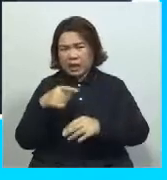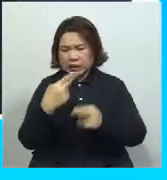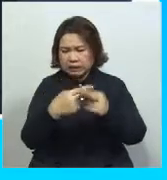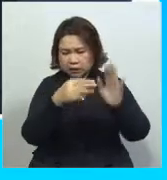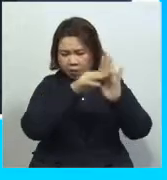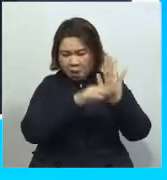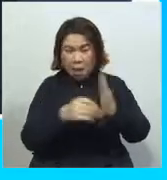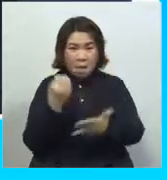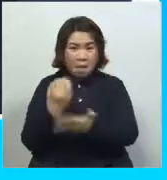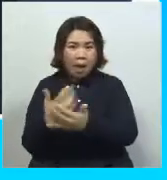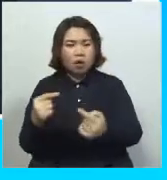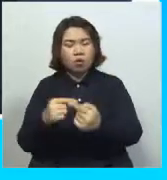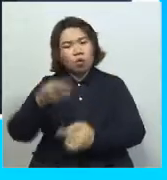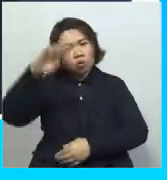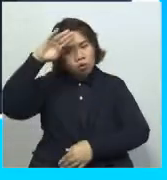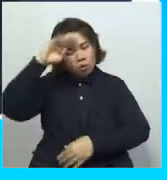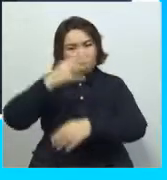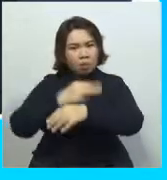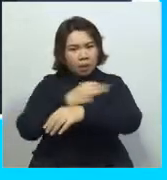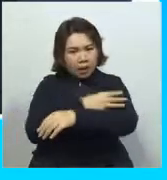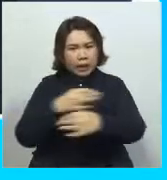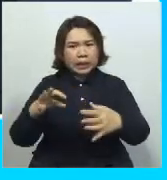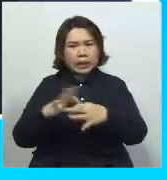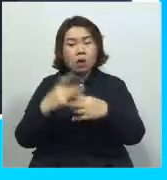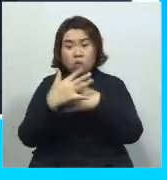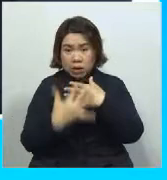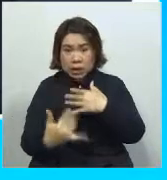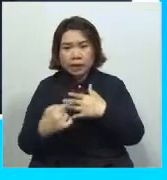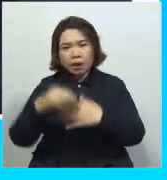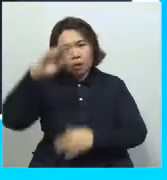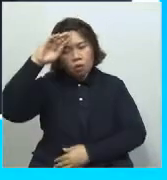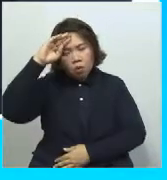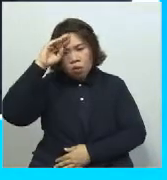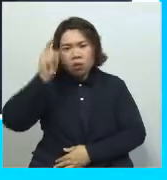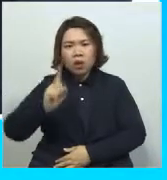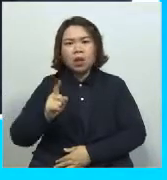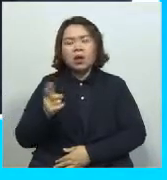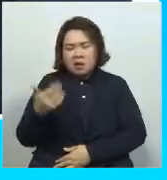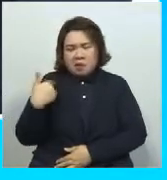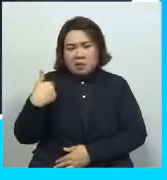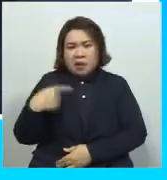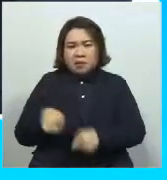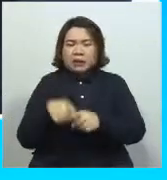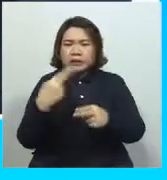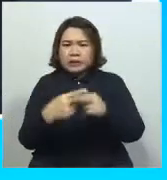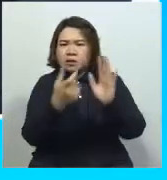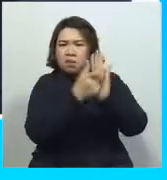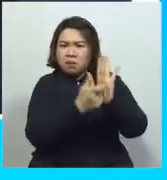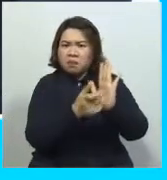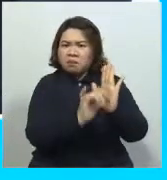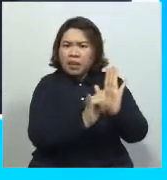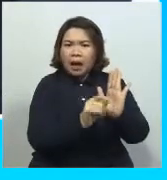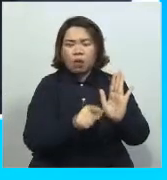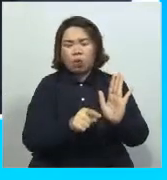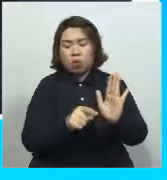แพงก็คือยาเกี่ยวกับเรื่องโรคมะเร็งหรือโรคโลหิตอะไรอย่างเงี้ยนะคะตรงนั้นเนี่ยมีบางตัวที่พอยังไม่กำหนดเนี่ยก็